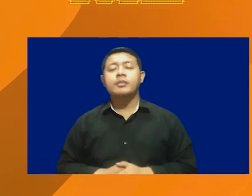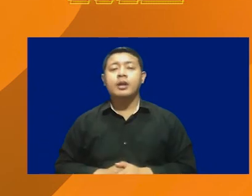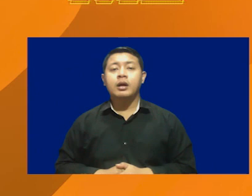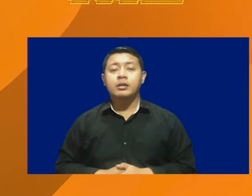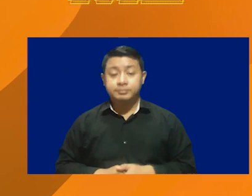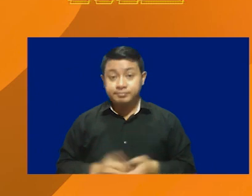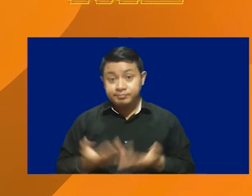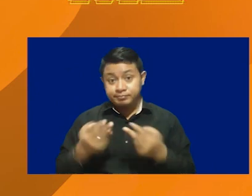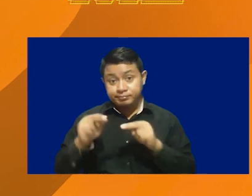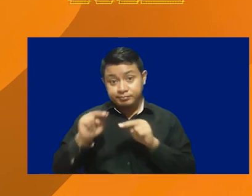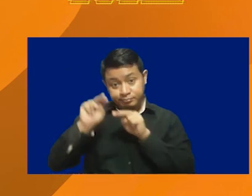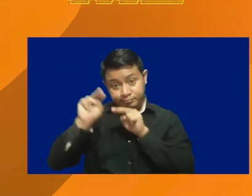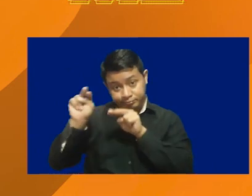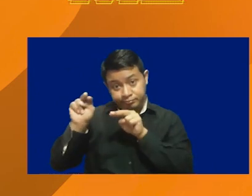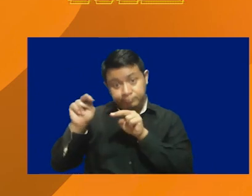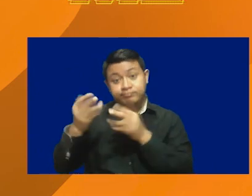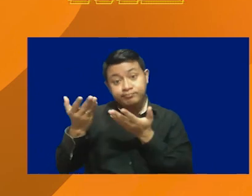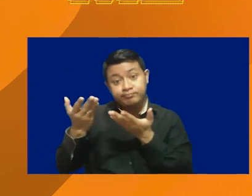Sekarang mari kita lihat.